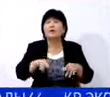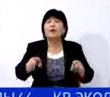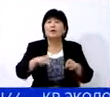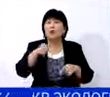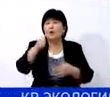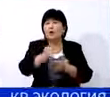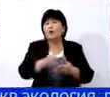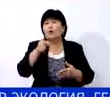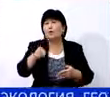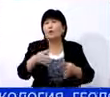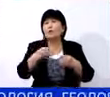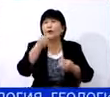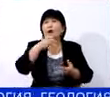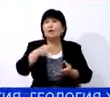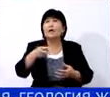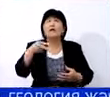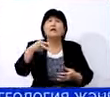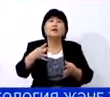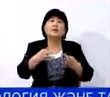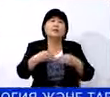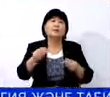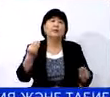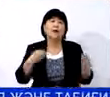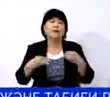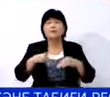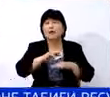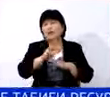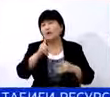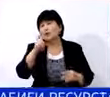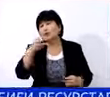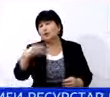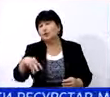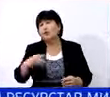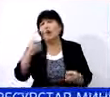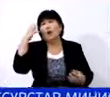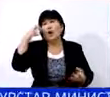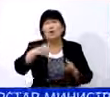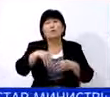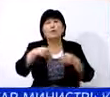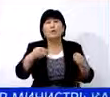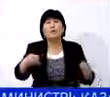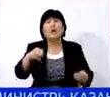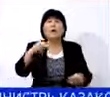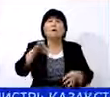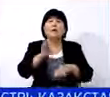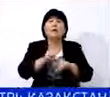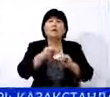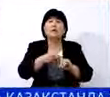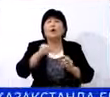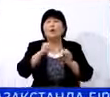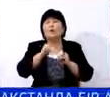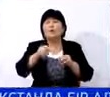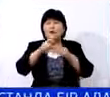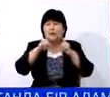сайын 1000 отбасын азық-түлікпен, 2000 жанұяны киім-кешекпен қамтып, 100 отбасына көмір үлестіреді. Пандемия кезінде 10000 дана